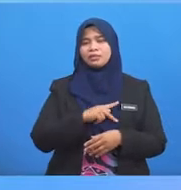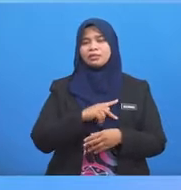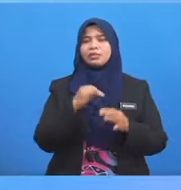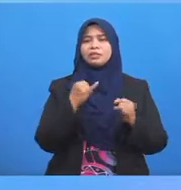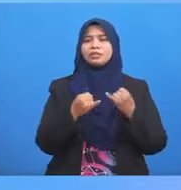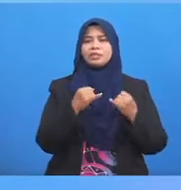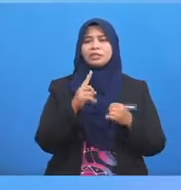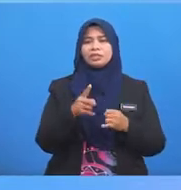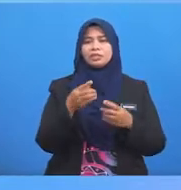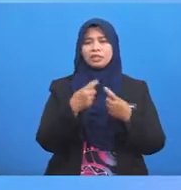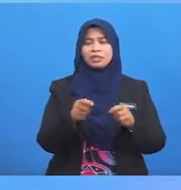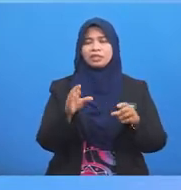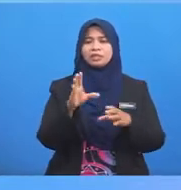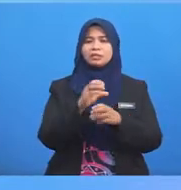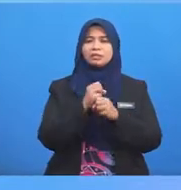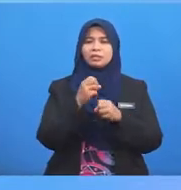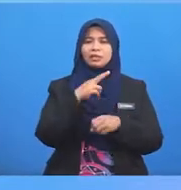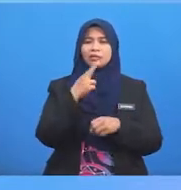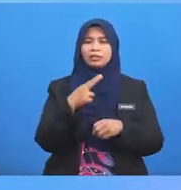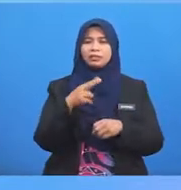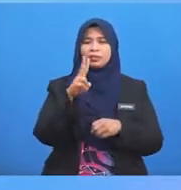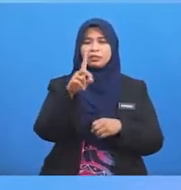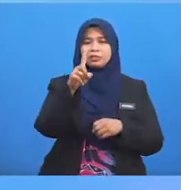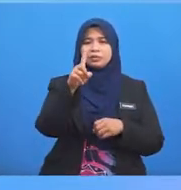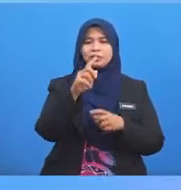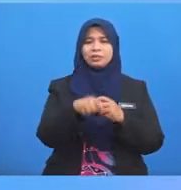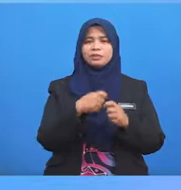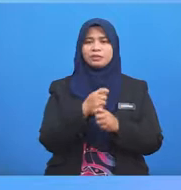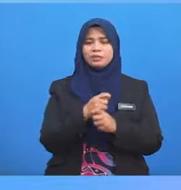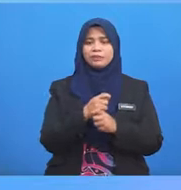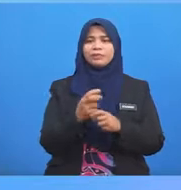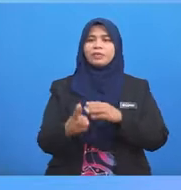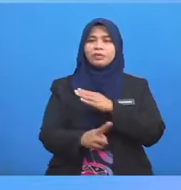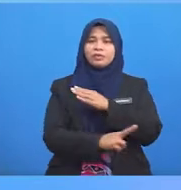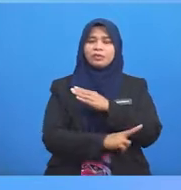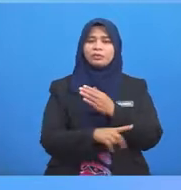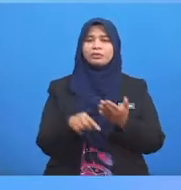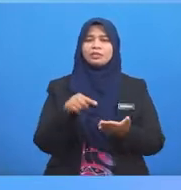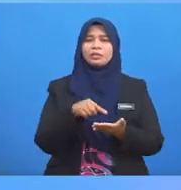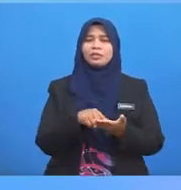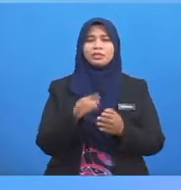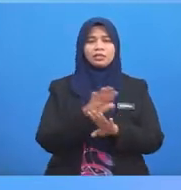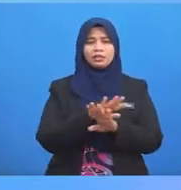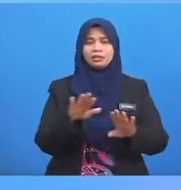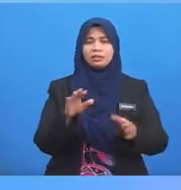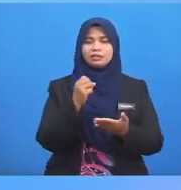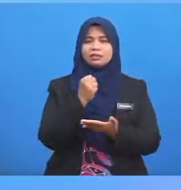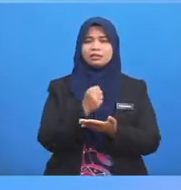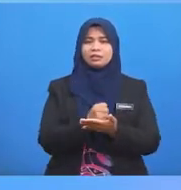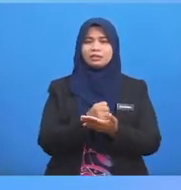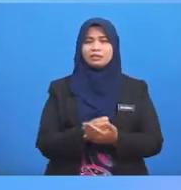telah mencapai umur 21 tahun. Hukum Al-Kafalah ini tidak